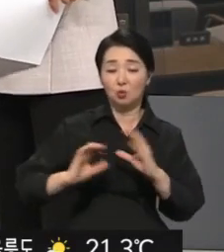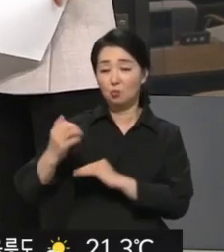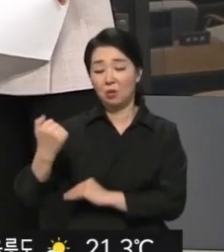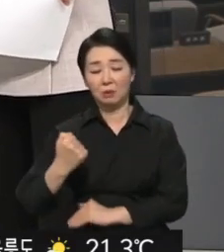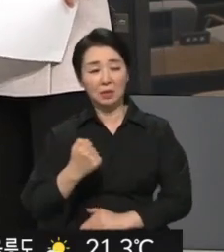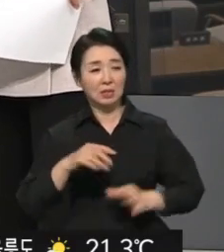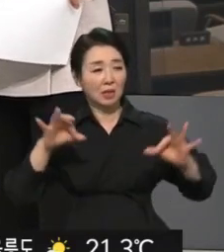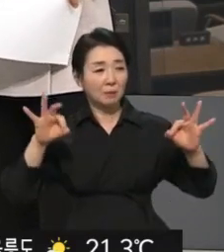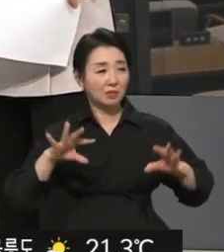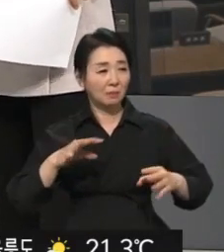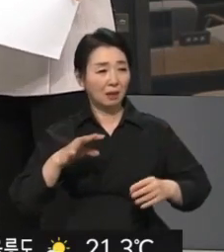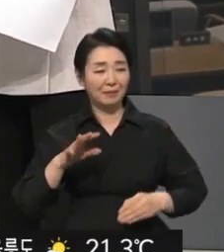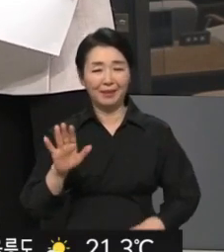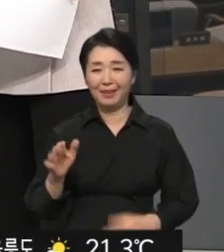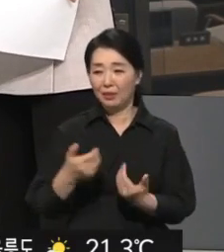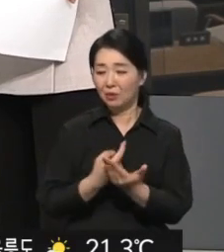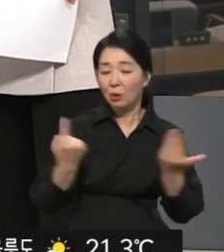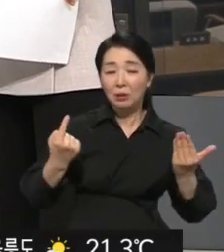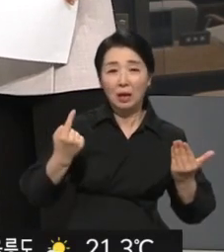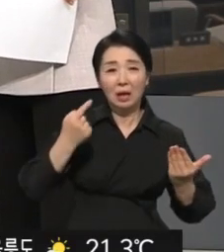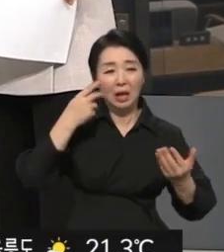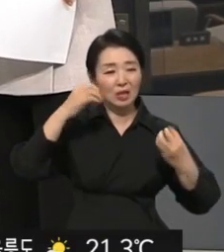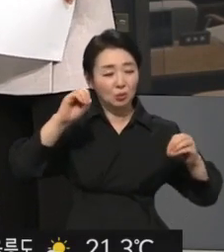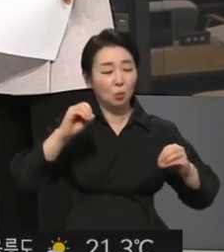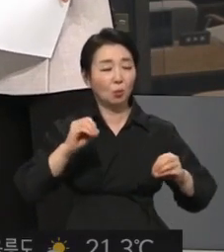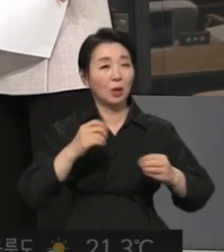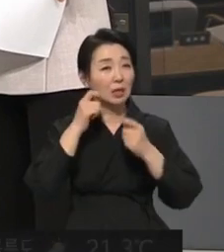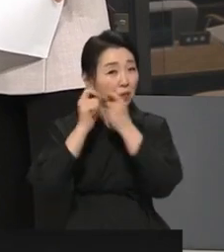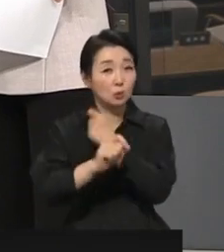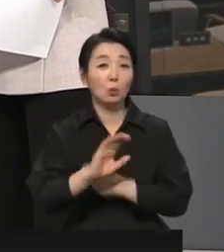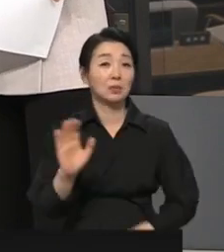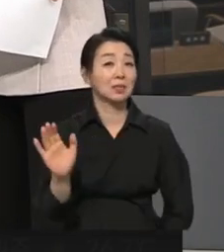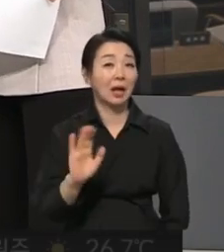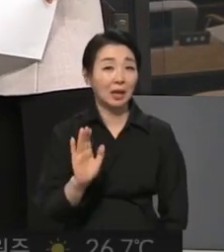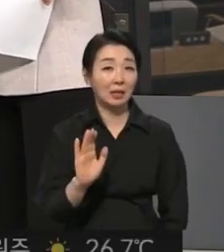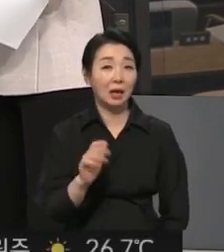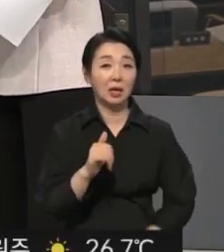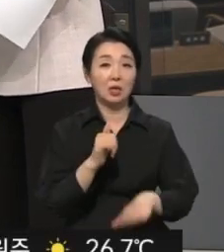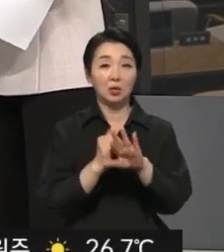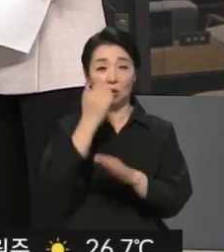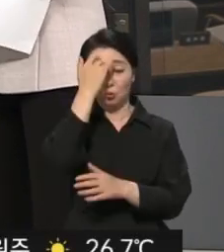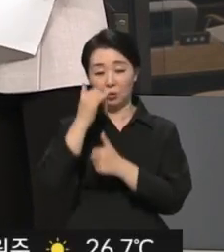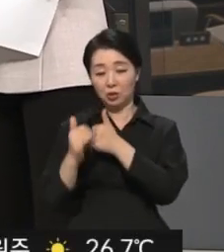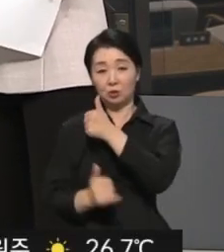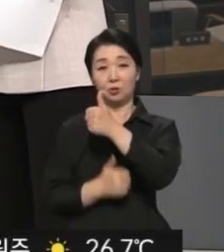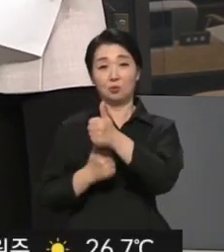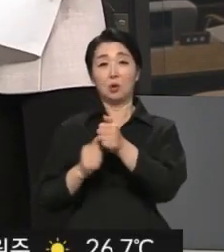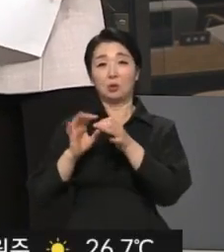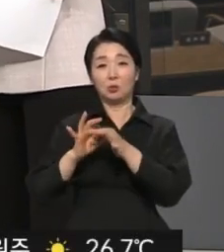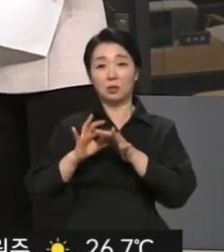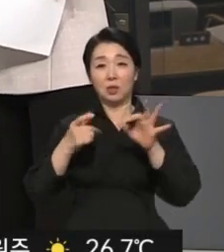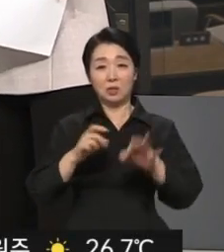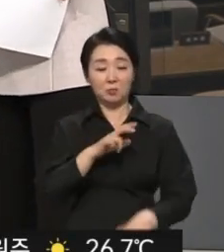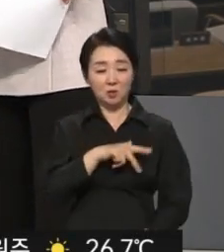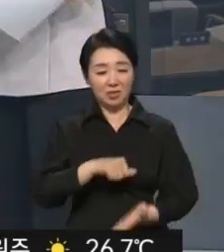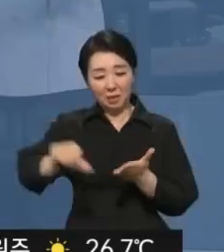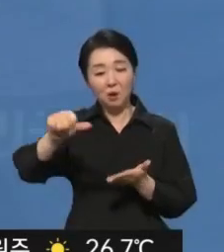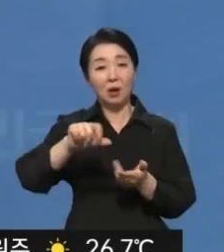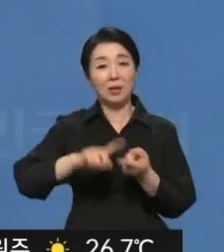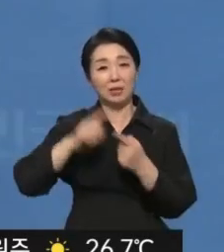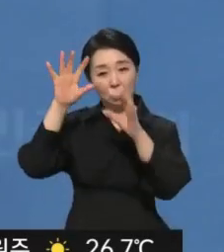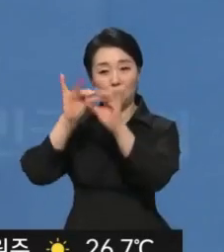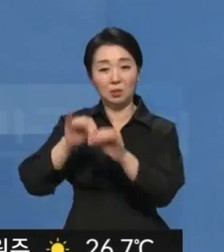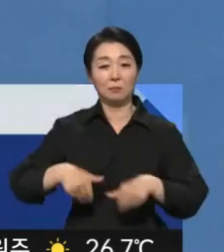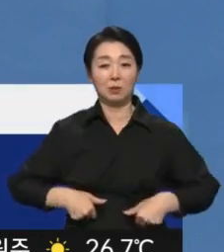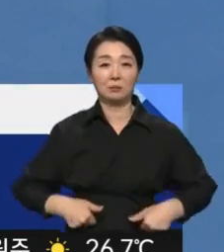않는다면서 민주당을 향해서 이 국회 윤리특위를 통해서 김 의원을 제명하는 데 동참하라고 했습니다.